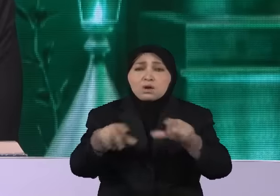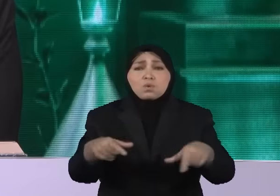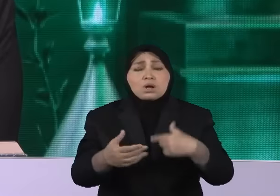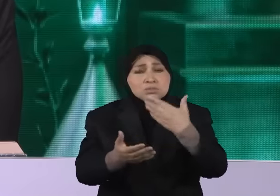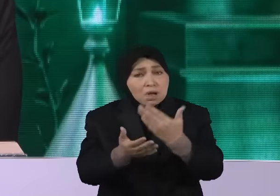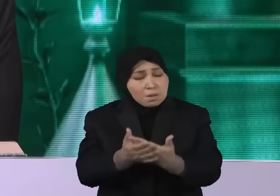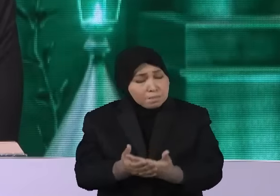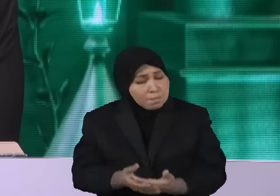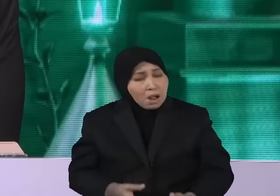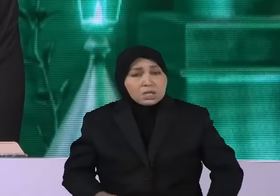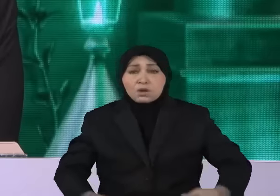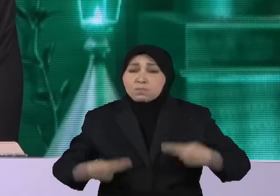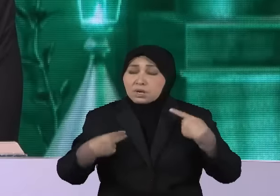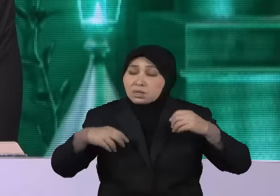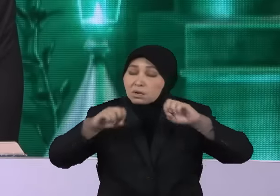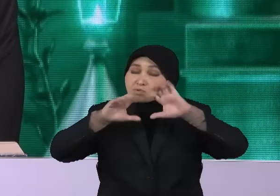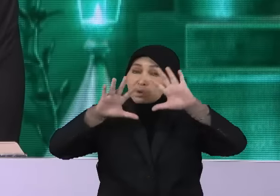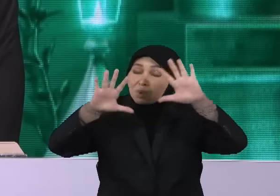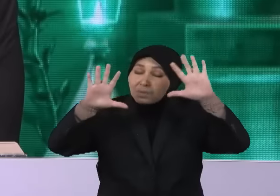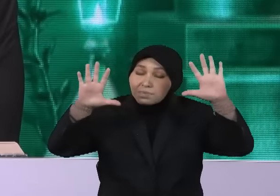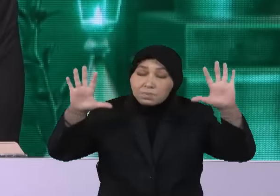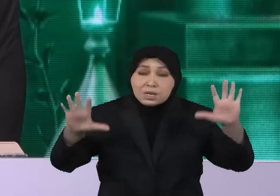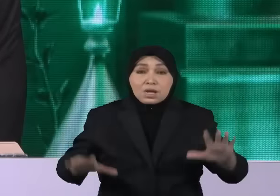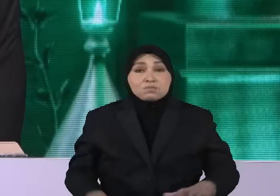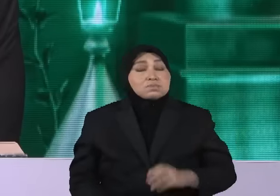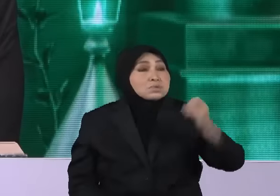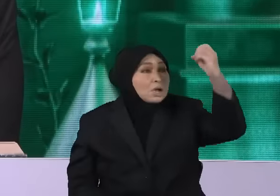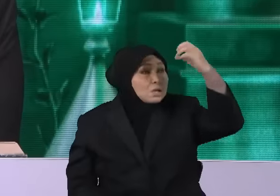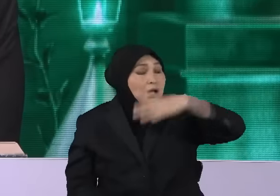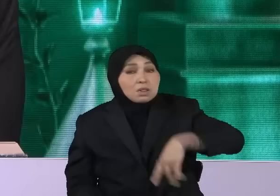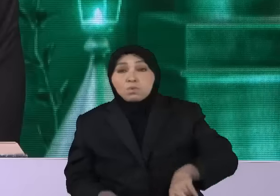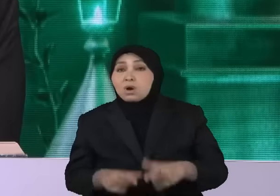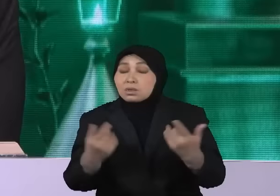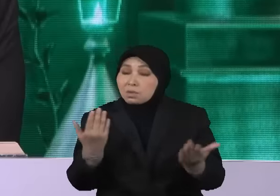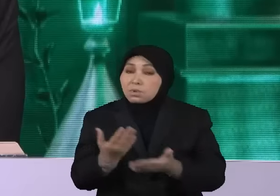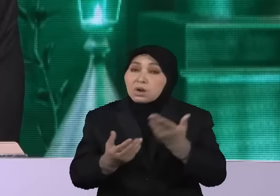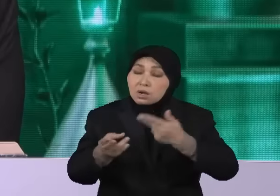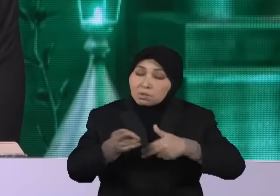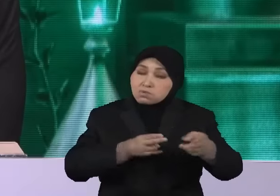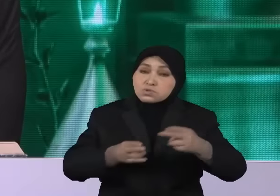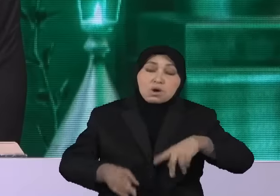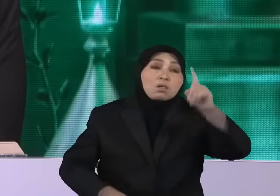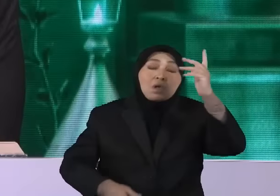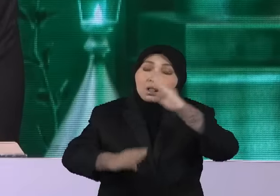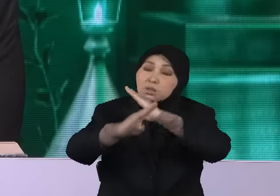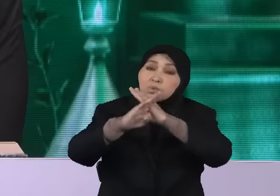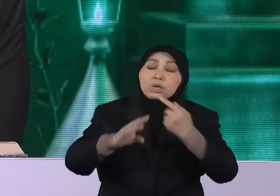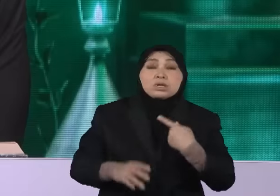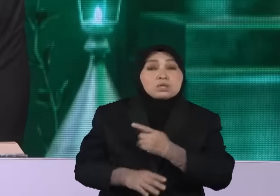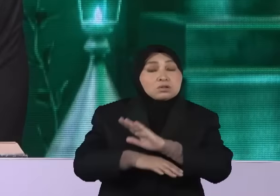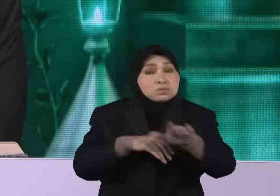kehidupan kita itu bersinar dengan cahaya Al-Quran dan juga mudahkan urusan Allah Ta'ala lindungi kita semua